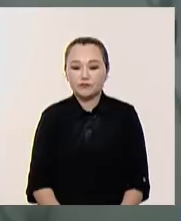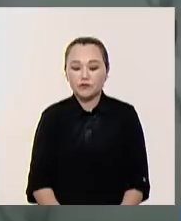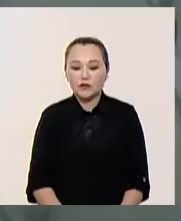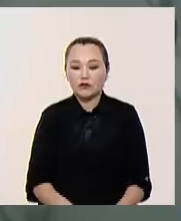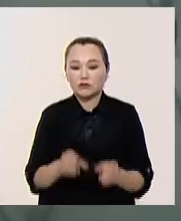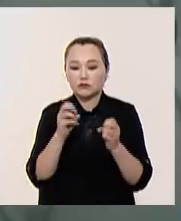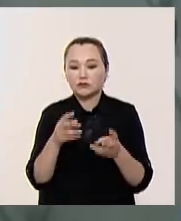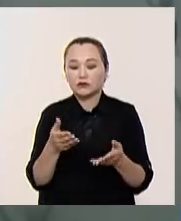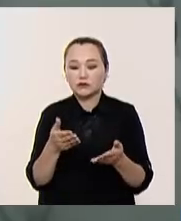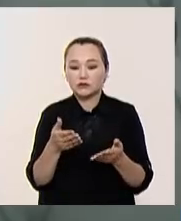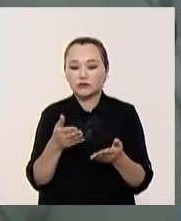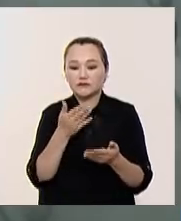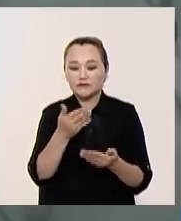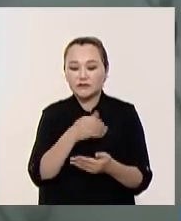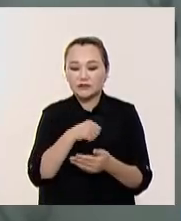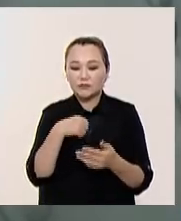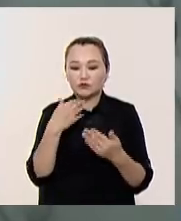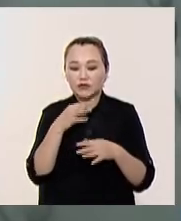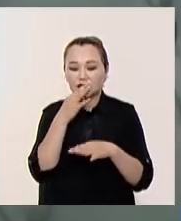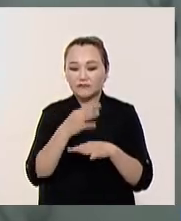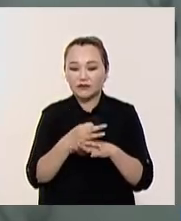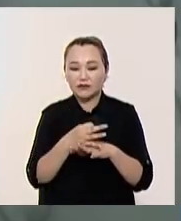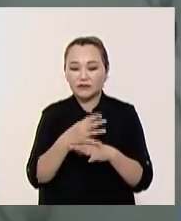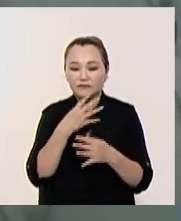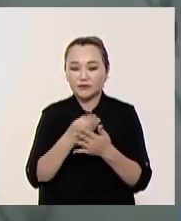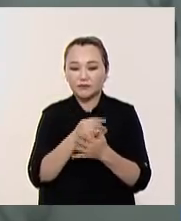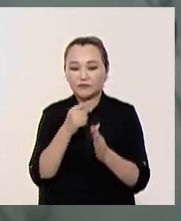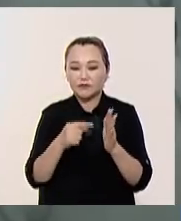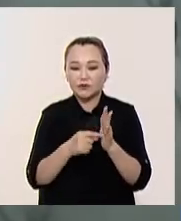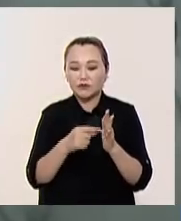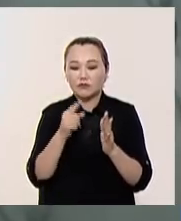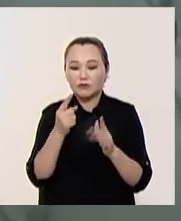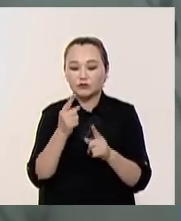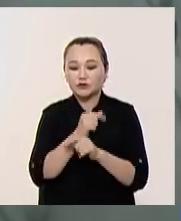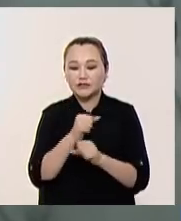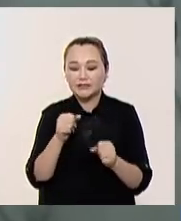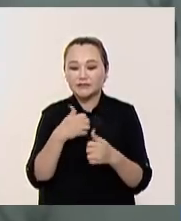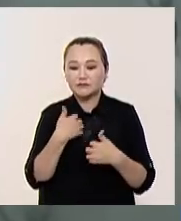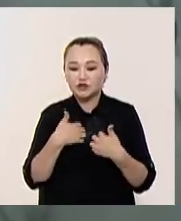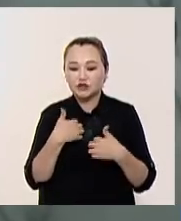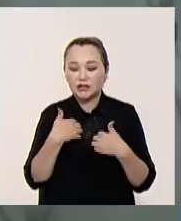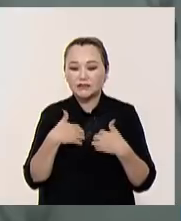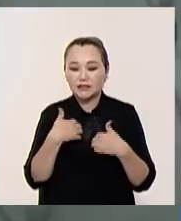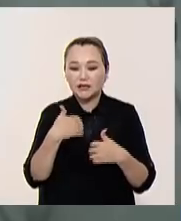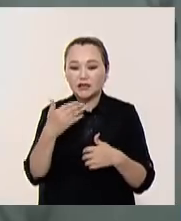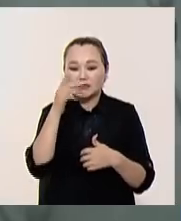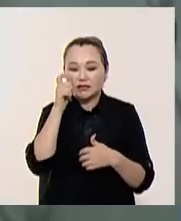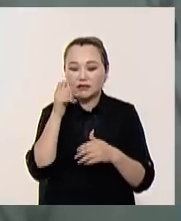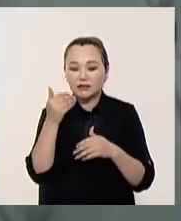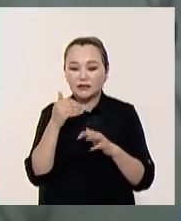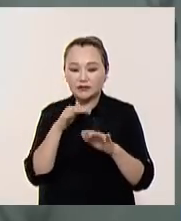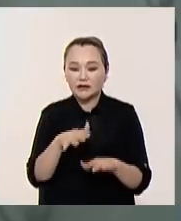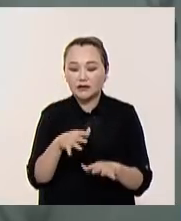Ну, как, ну, вы сами уже ответили своим как бы вопросом, вы сами, почему нельзя спешить? Вот, асхан шайтанынысы.